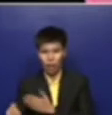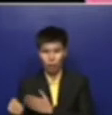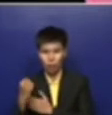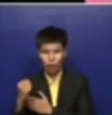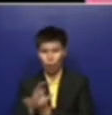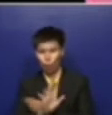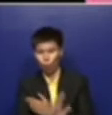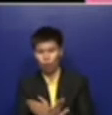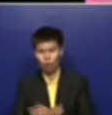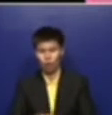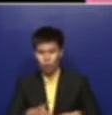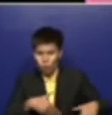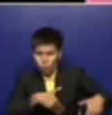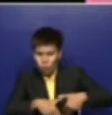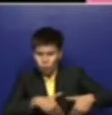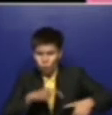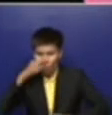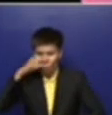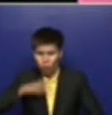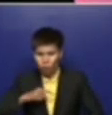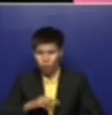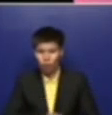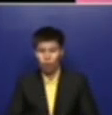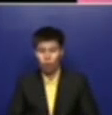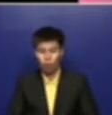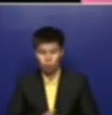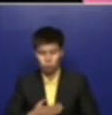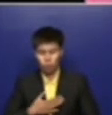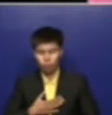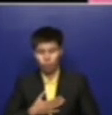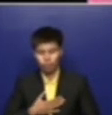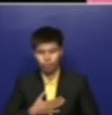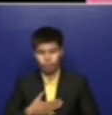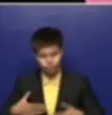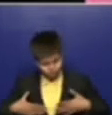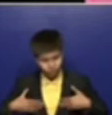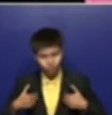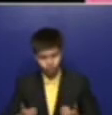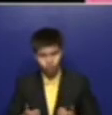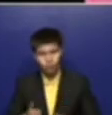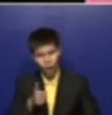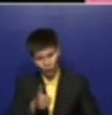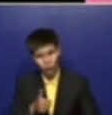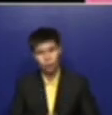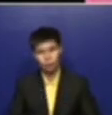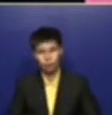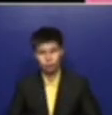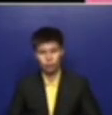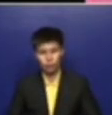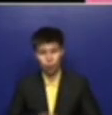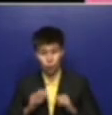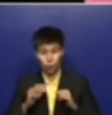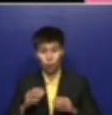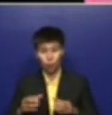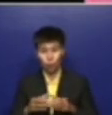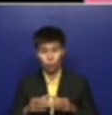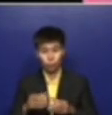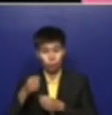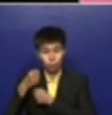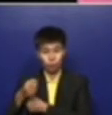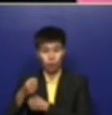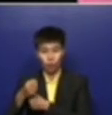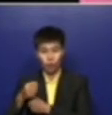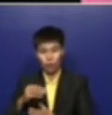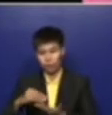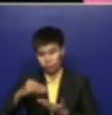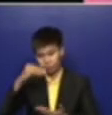ชนตรงนี้ผมเบาใจได้ครับท่านประธานครับการชุมนุมของนักเรียนนิสิ